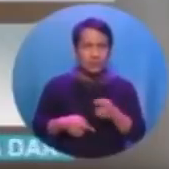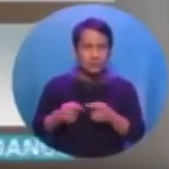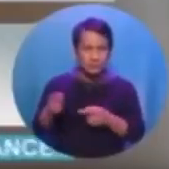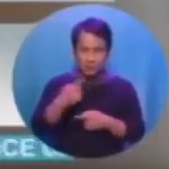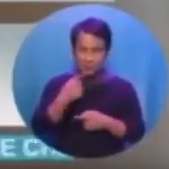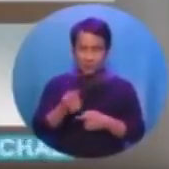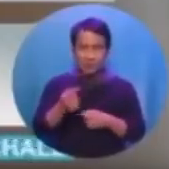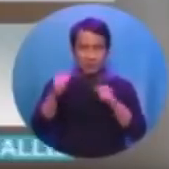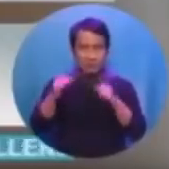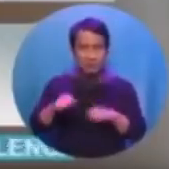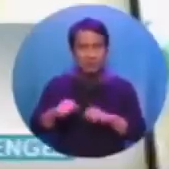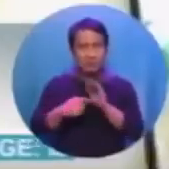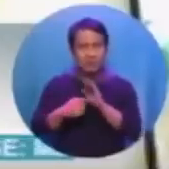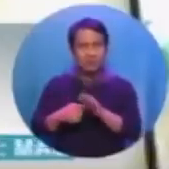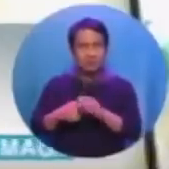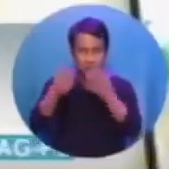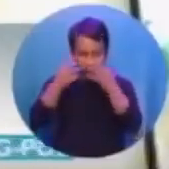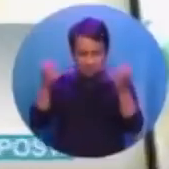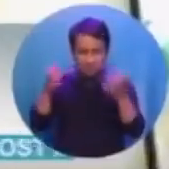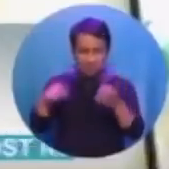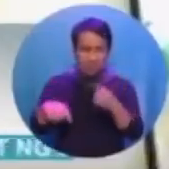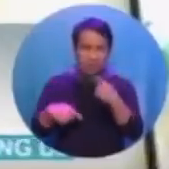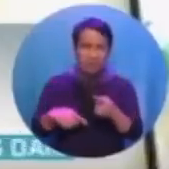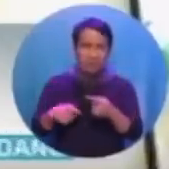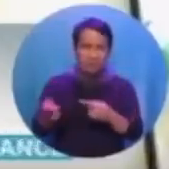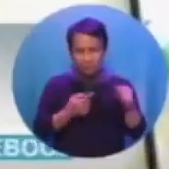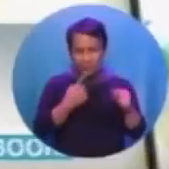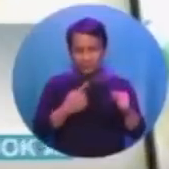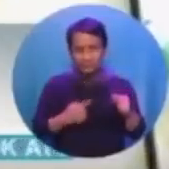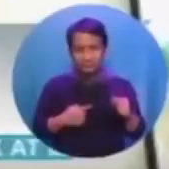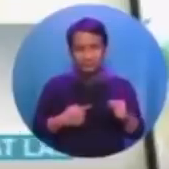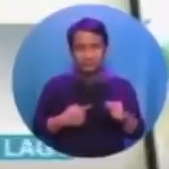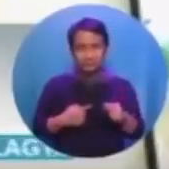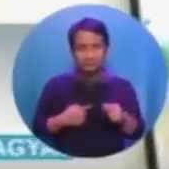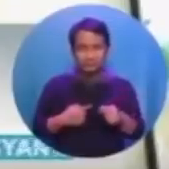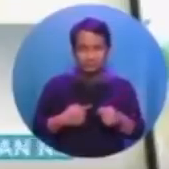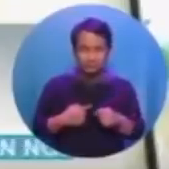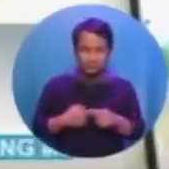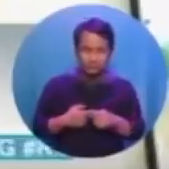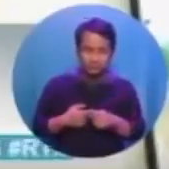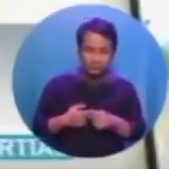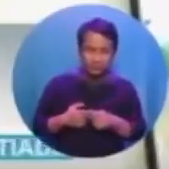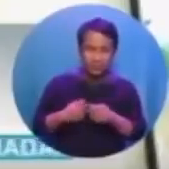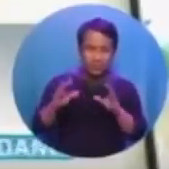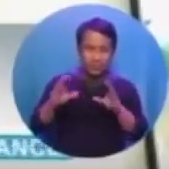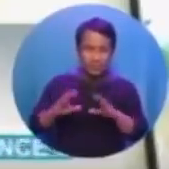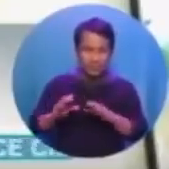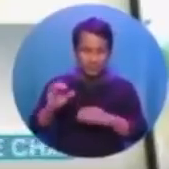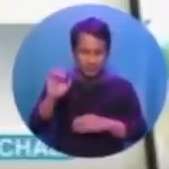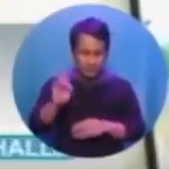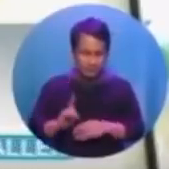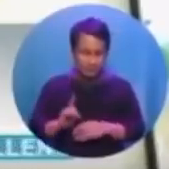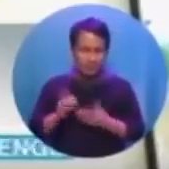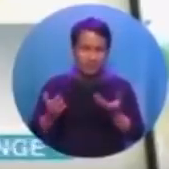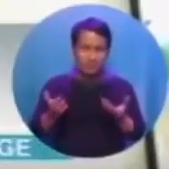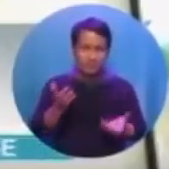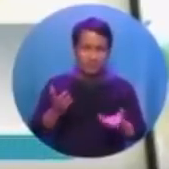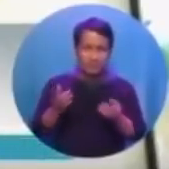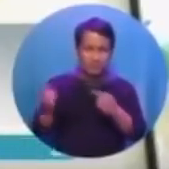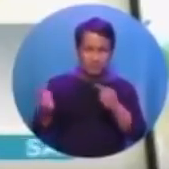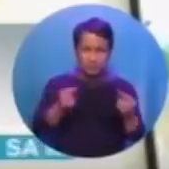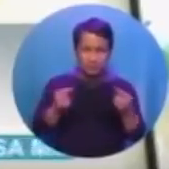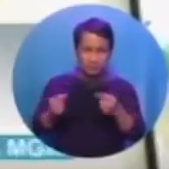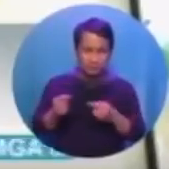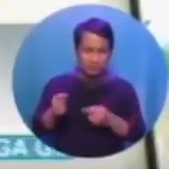ko po nasabi yan, kasi nainis na din po ko, sabi niya po eh, mag-ano lang daw siya, cool down, ganyan-ganyan, kasi po nag-away